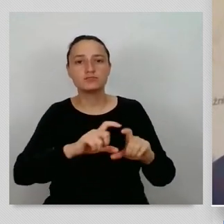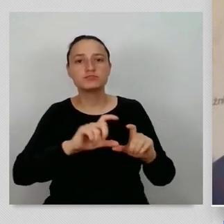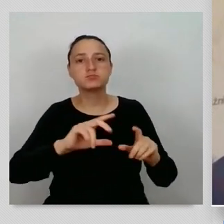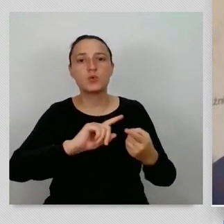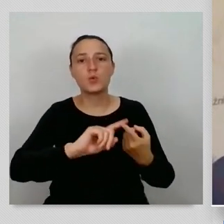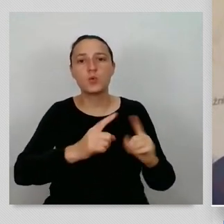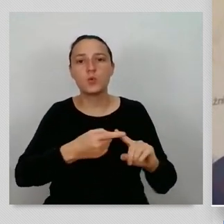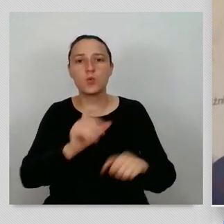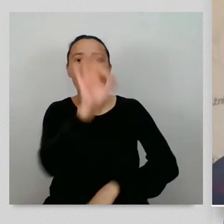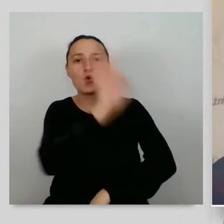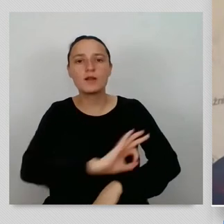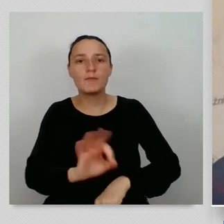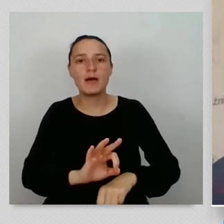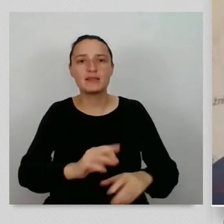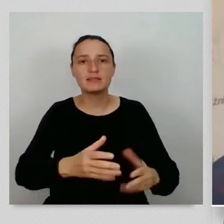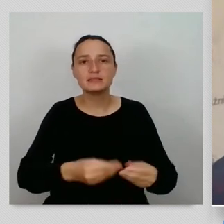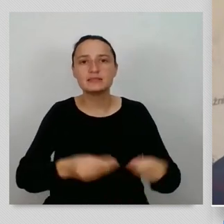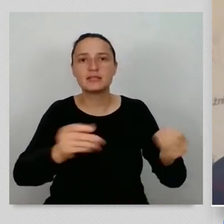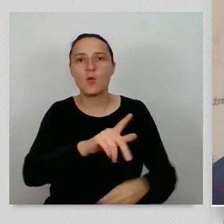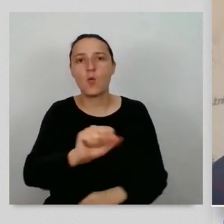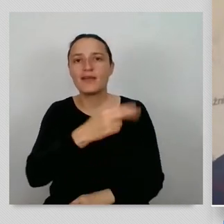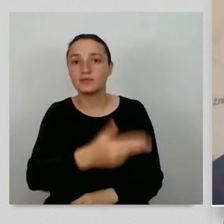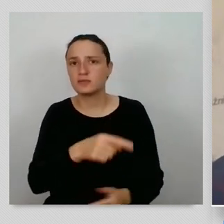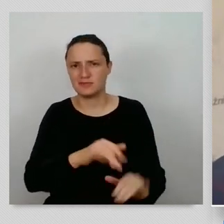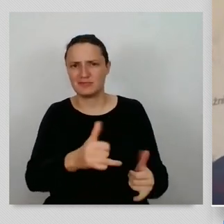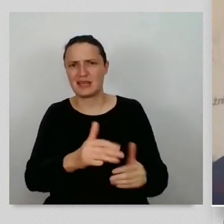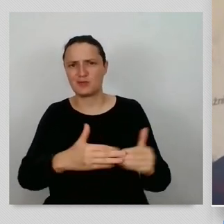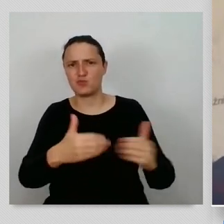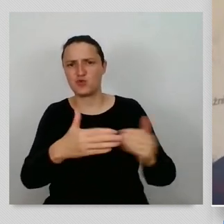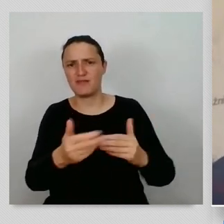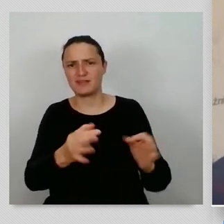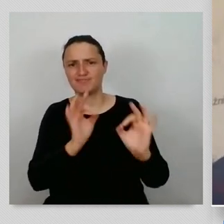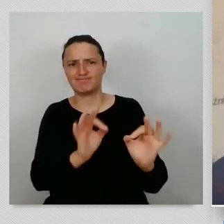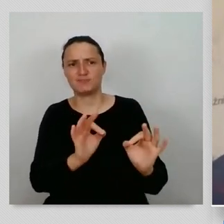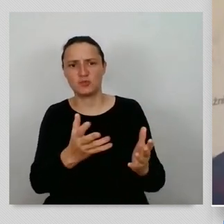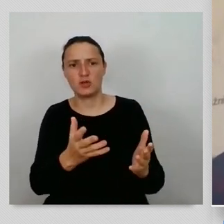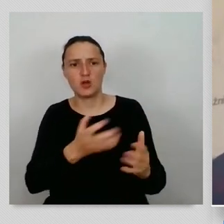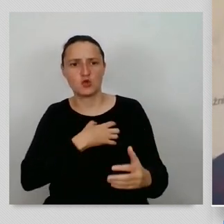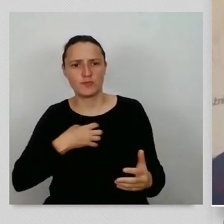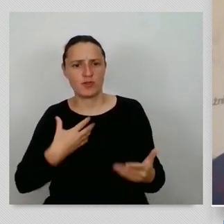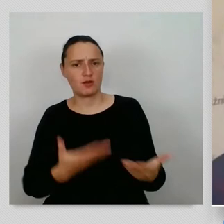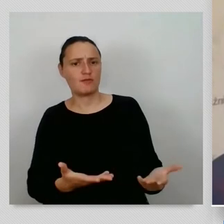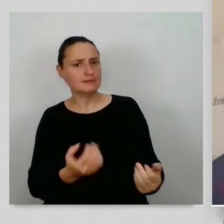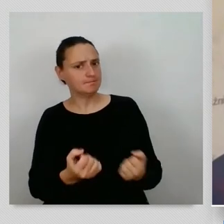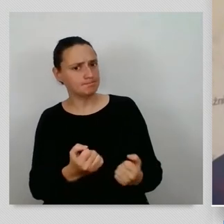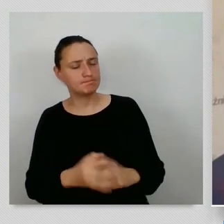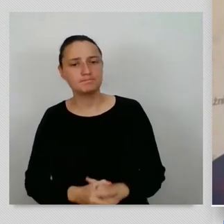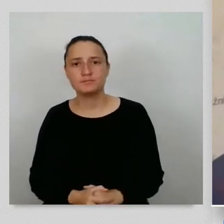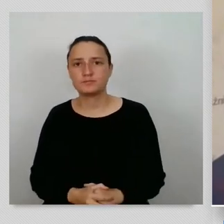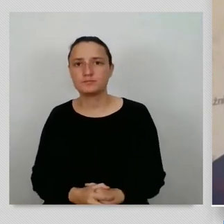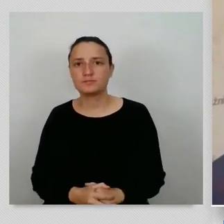tego widomym dowodem. Tak? Jak tam zbudować w sposób racjonalny gospodarowanie? Po drugie, chcę powiedzieć,